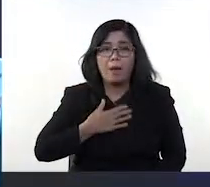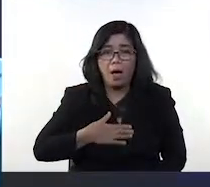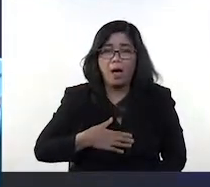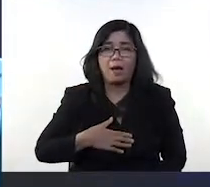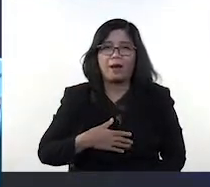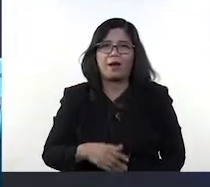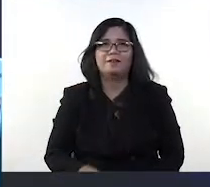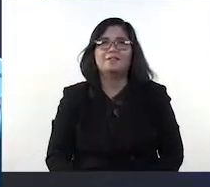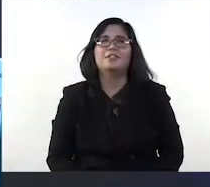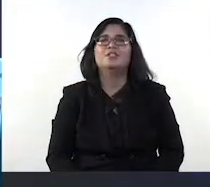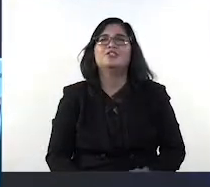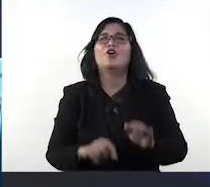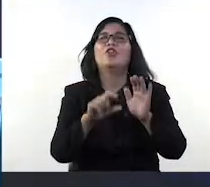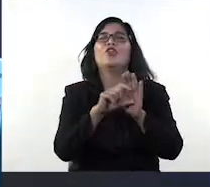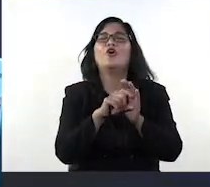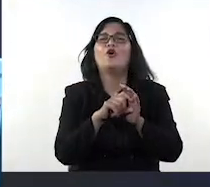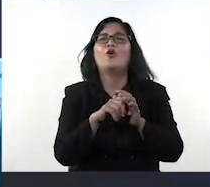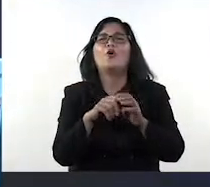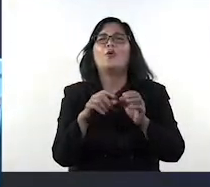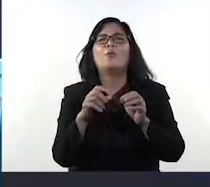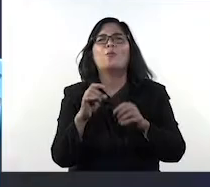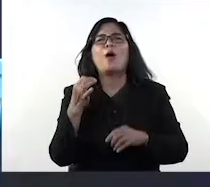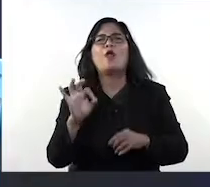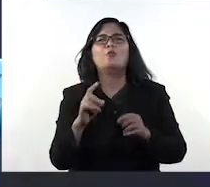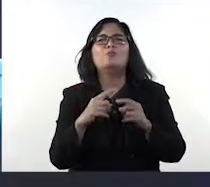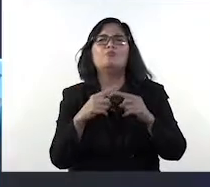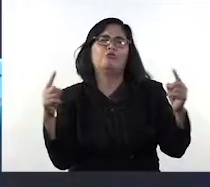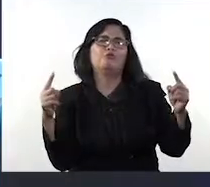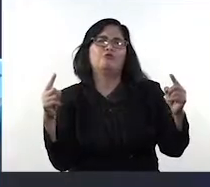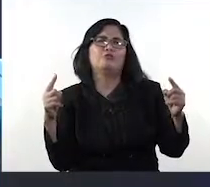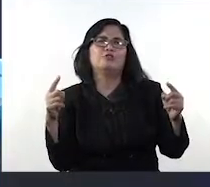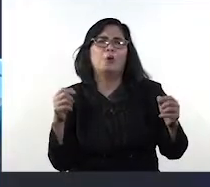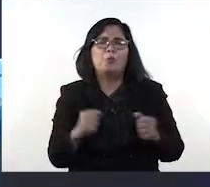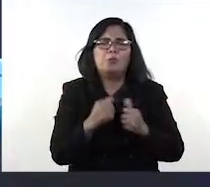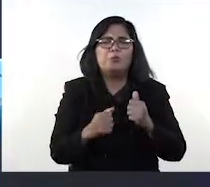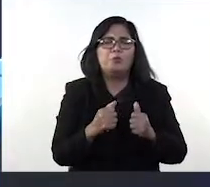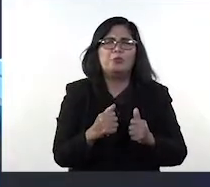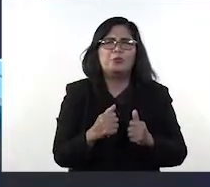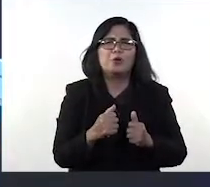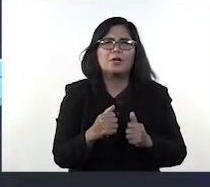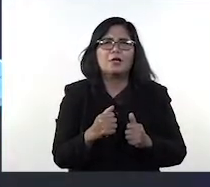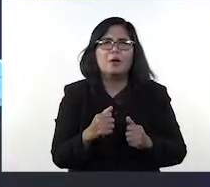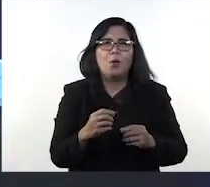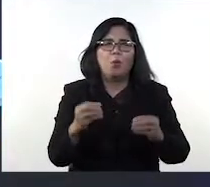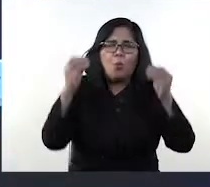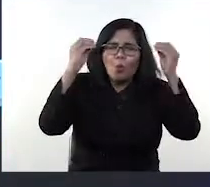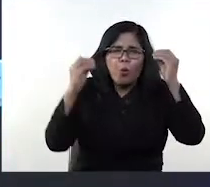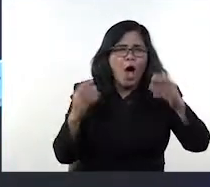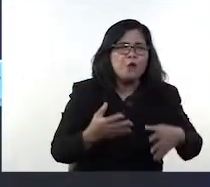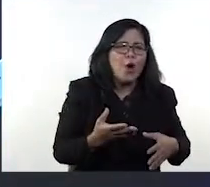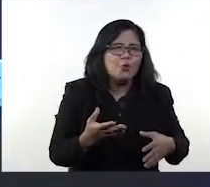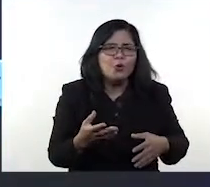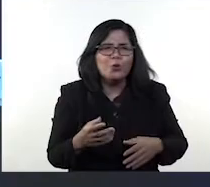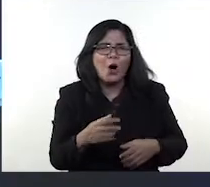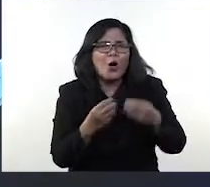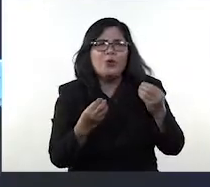baru putus jangan buru-buru kayak orang apa gitu langsung seorang kepanikan huh takut